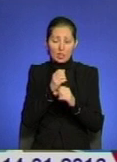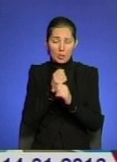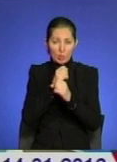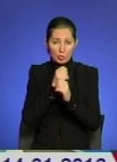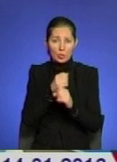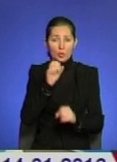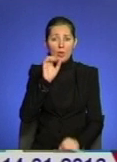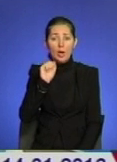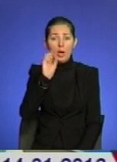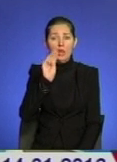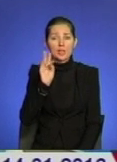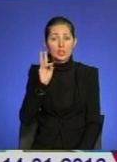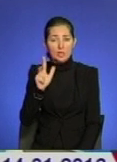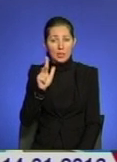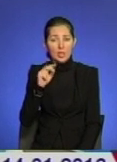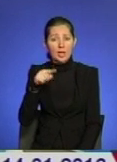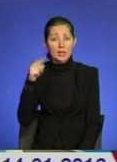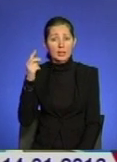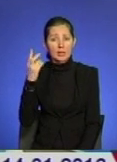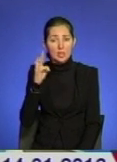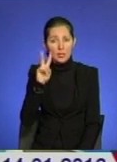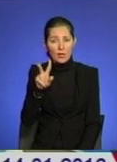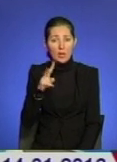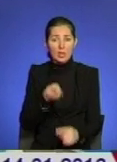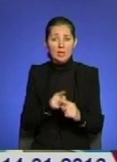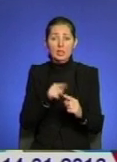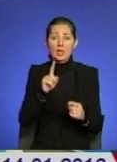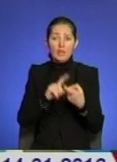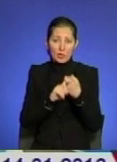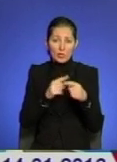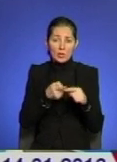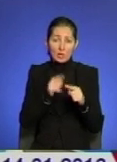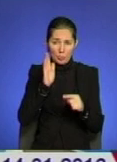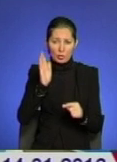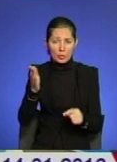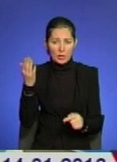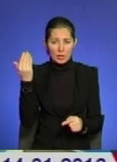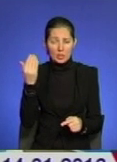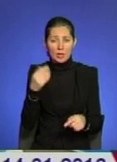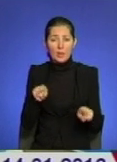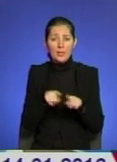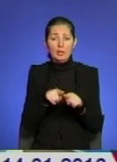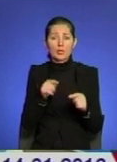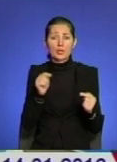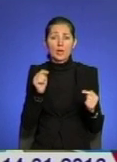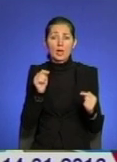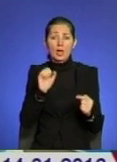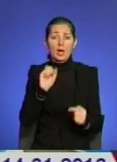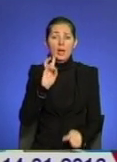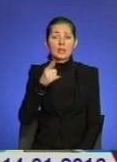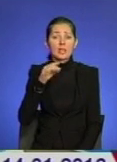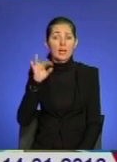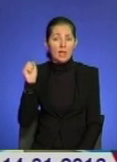H3N2. До речі, це віруси, які були прогнозовані, і антигени, до яких входять